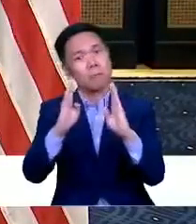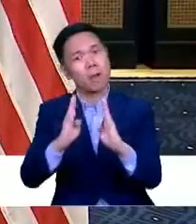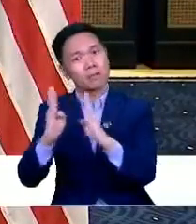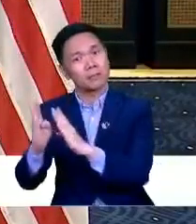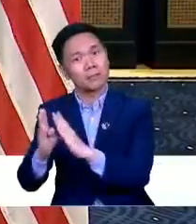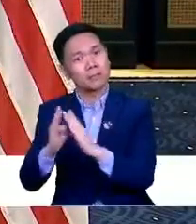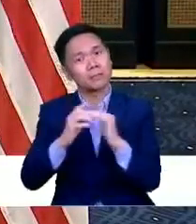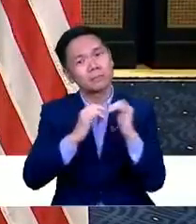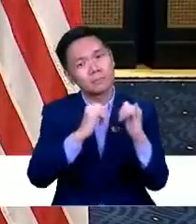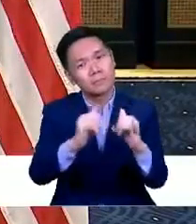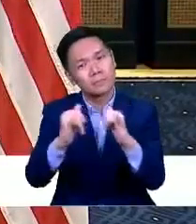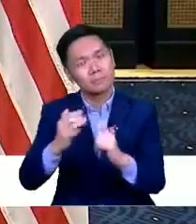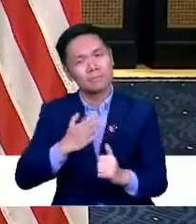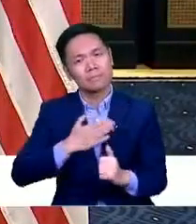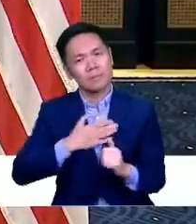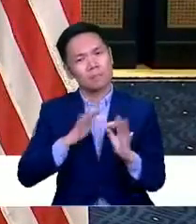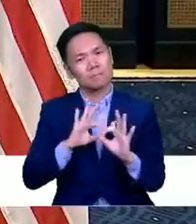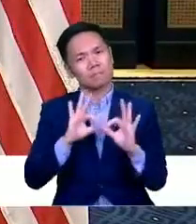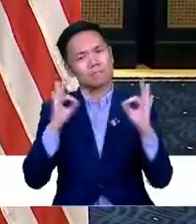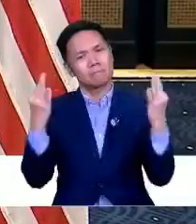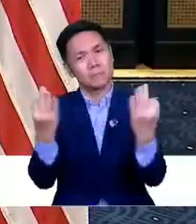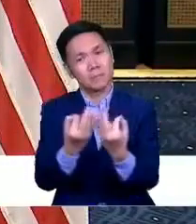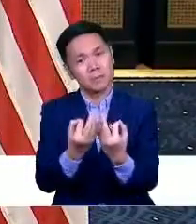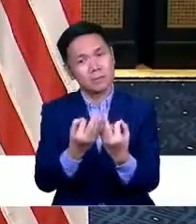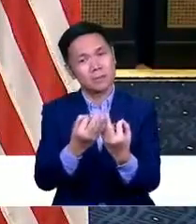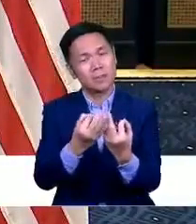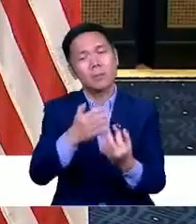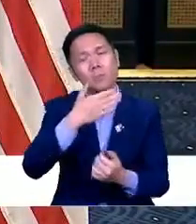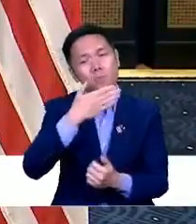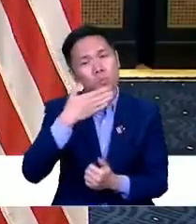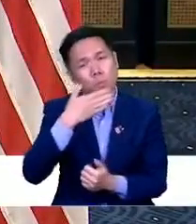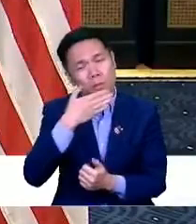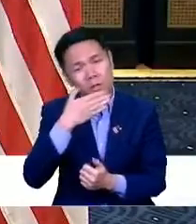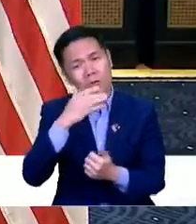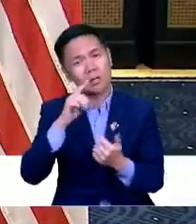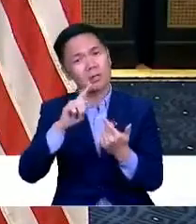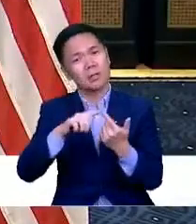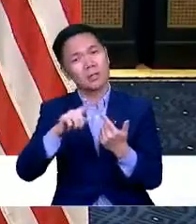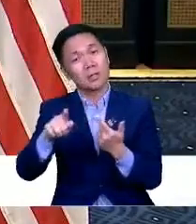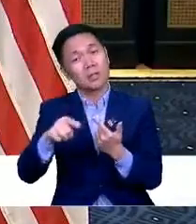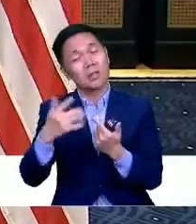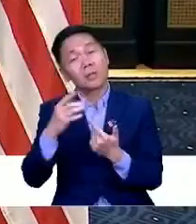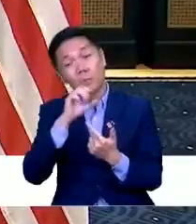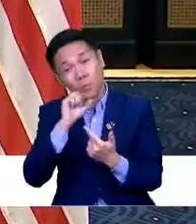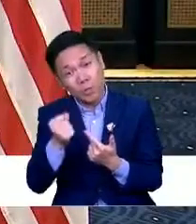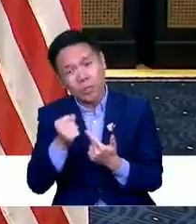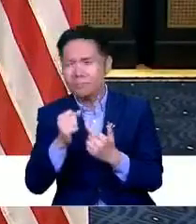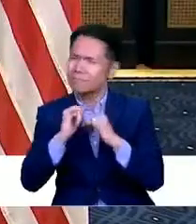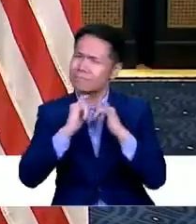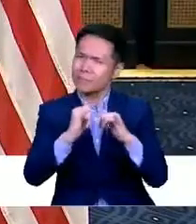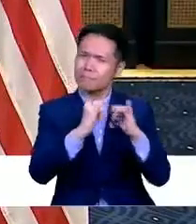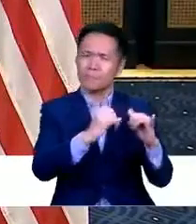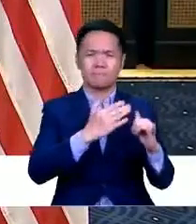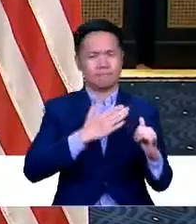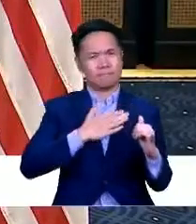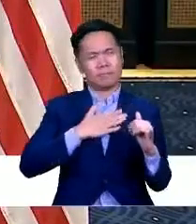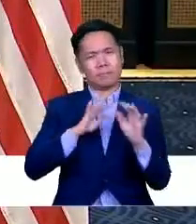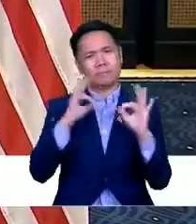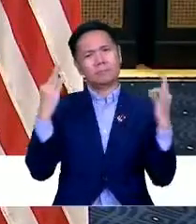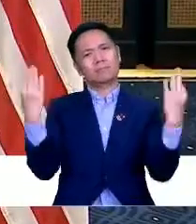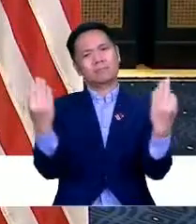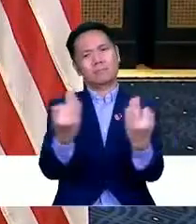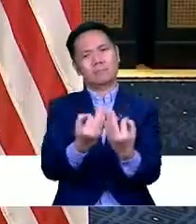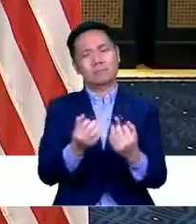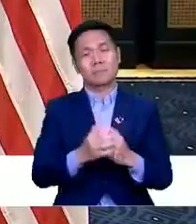seperti keluarga saya sendiri Sama ada anak muda maupun yang telah berusia kita